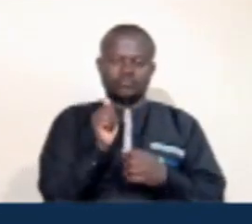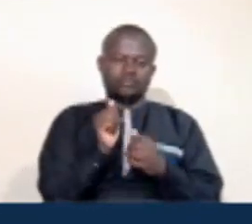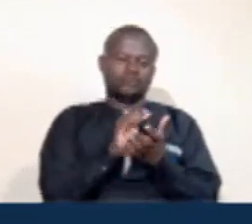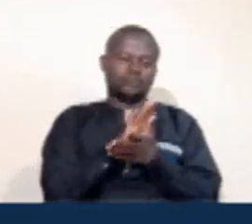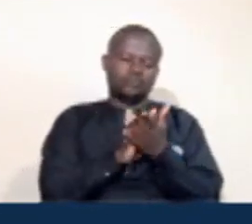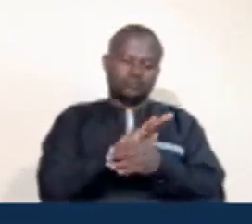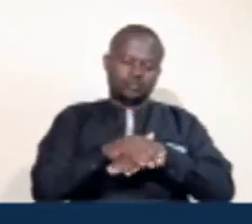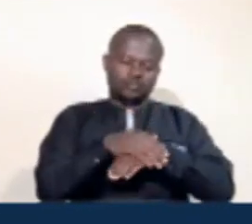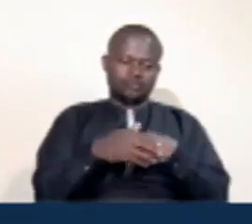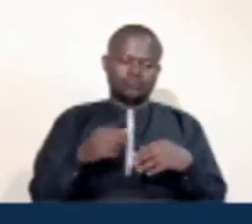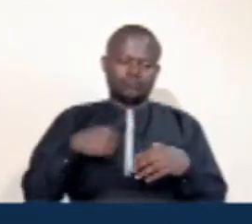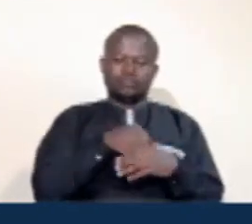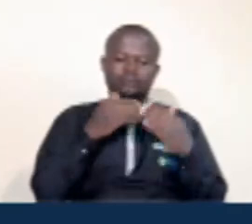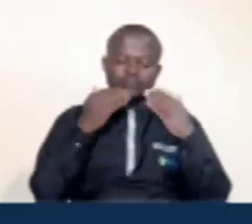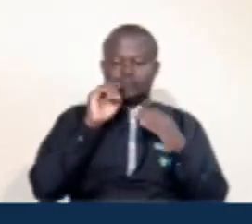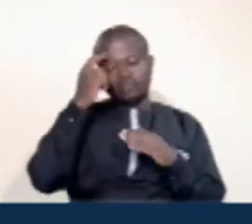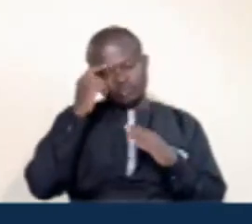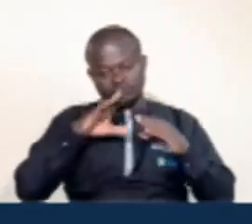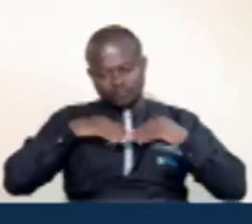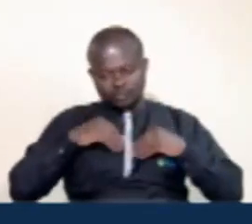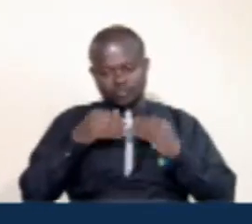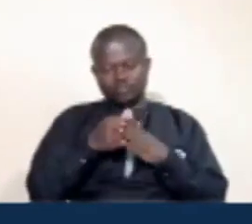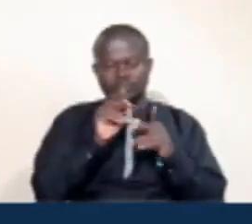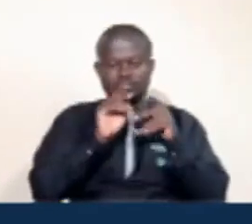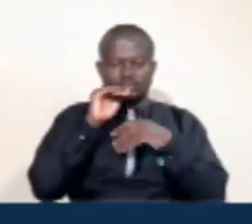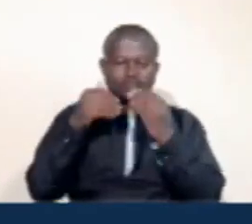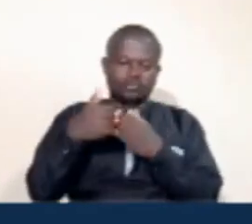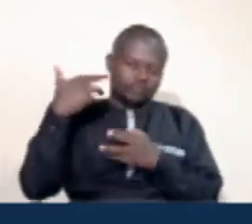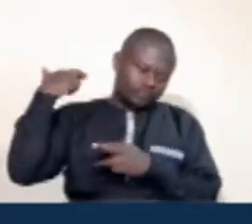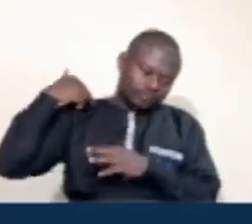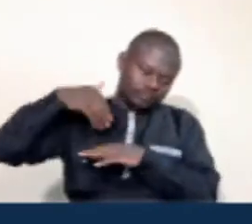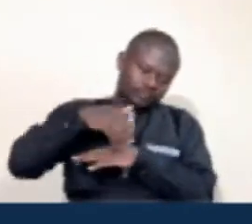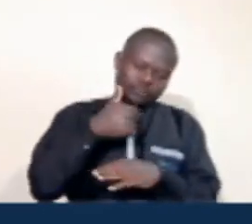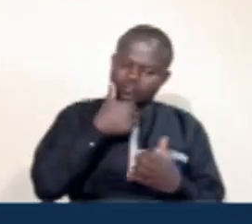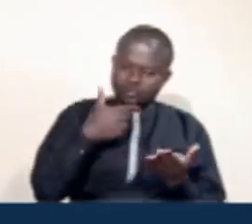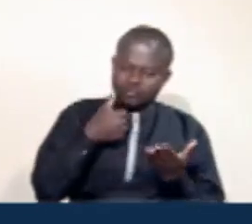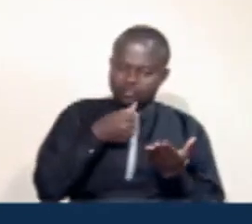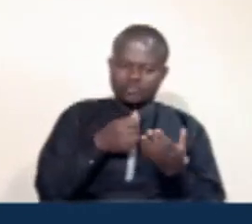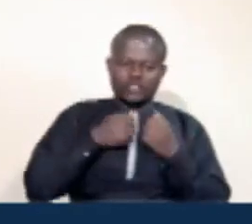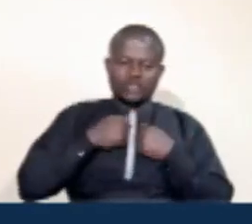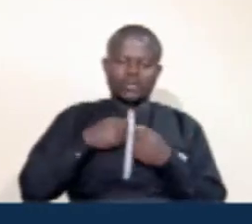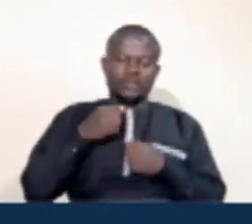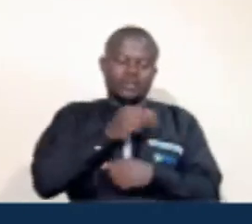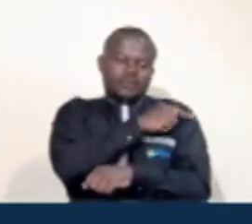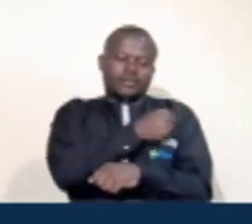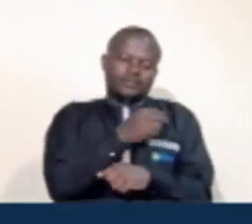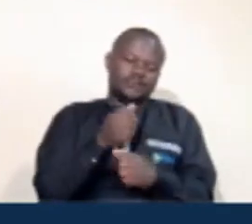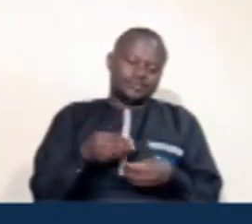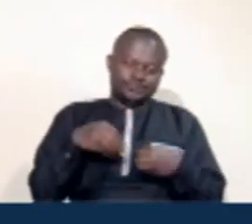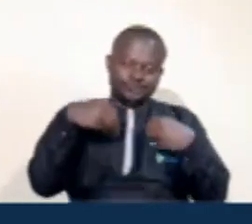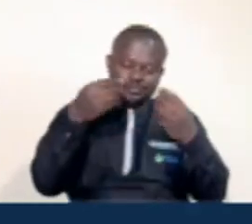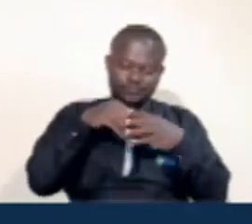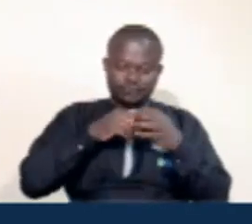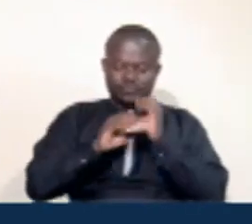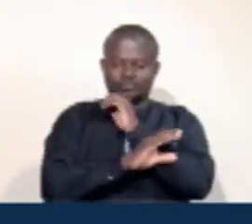yo turayishima yarayemeye ndetse na n'umuntu ushinzwe kugemura imiti cyangwa se Rwanda Medical Supply yarayazanye mu gihugu ariko